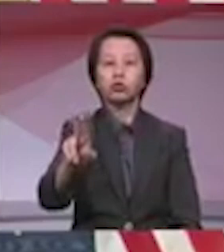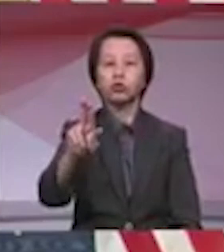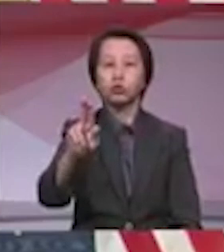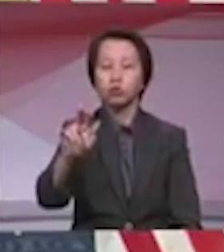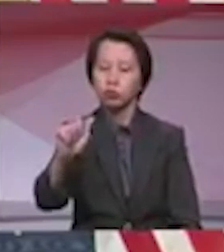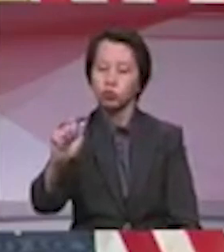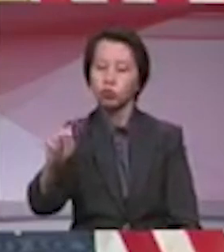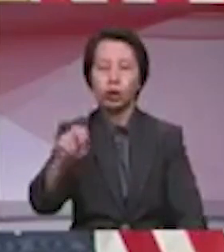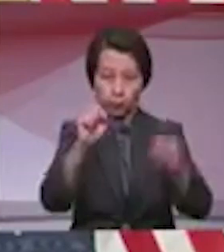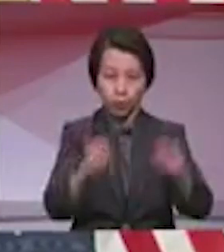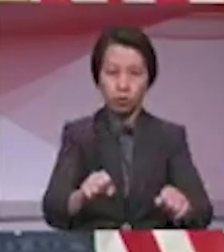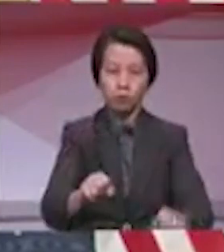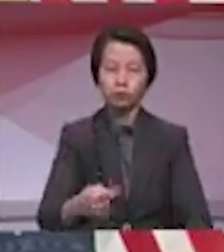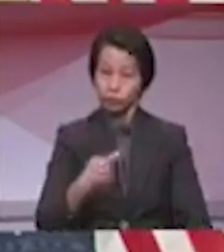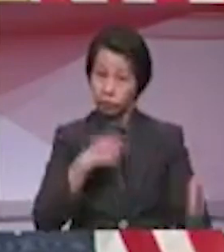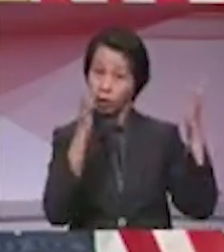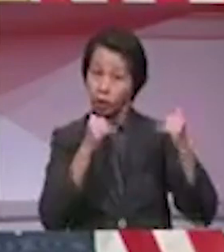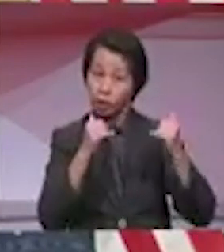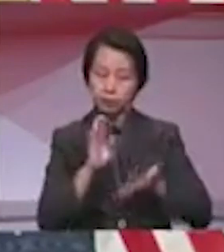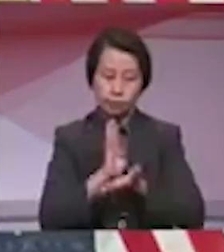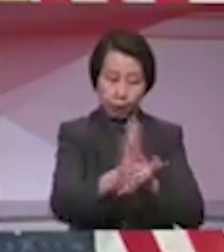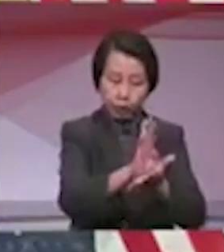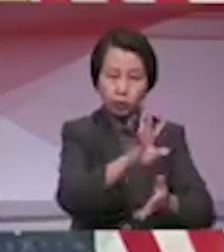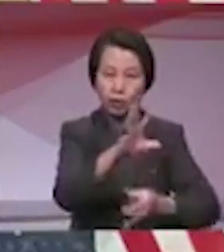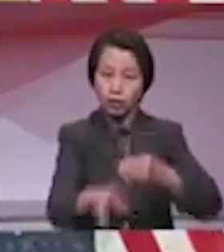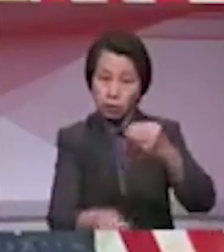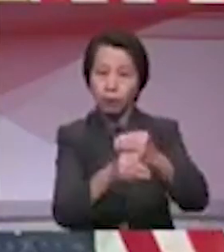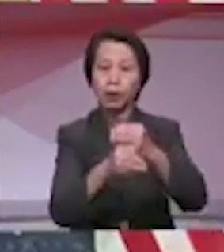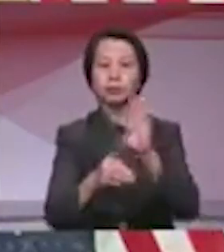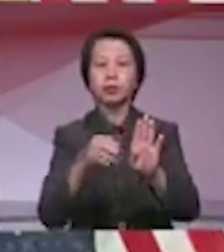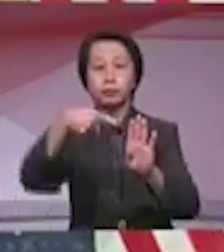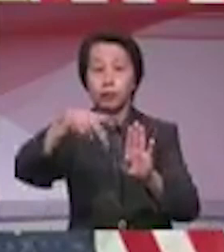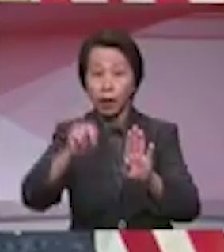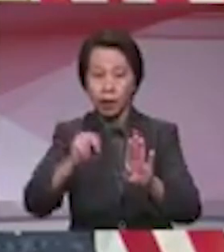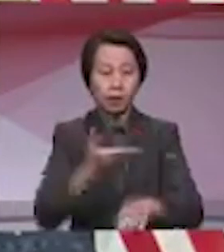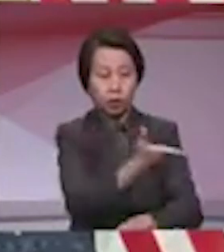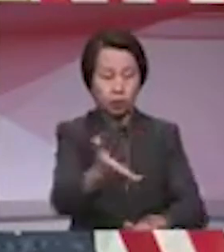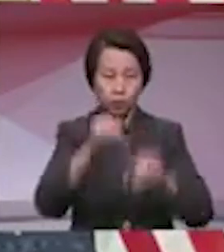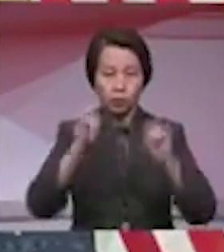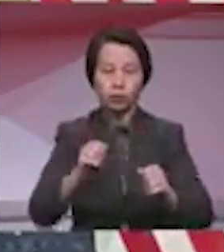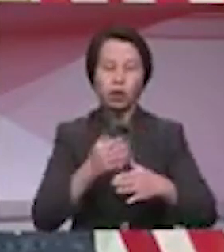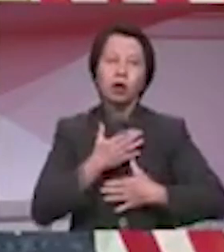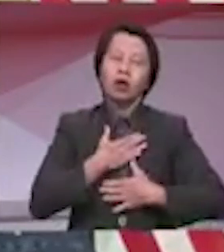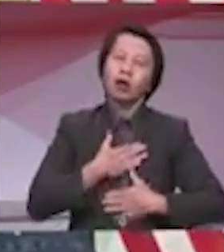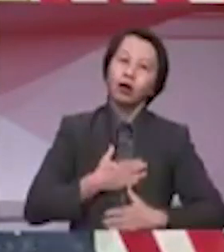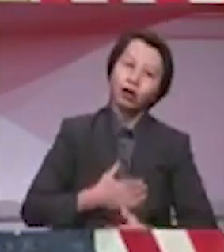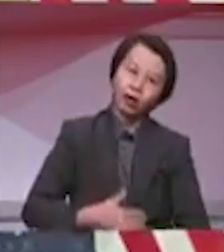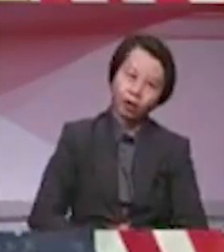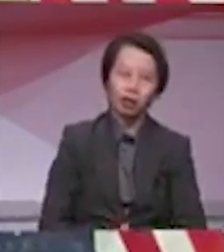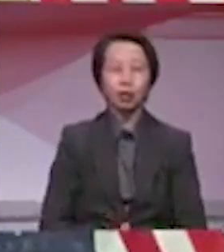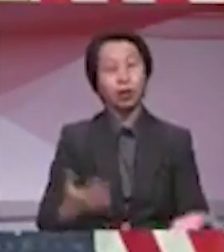Saya berharap dengan adanya bantuan tambahan ini, saudara dan saudari dapat menarik sedikit nafas